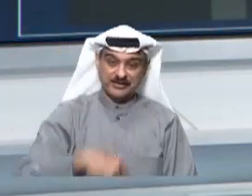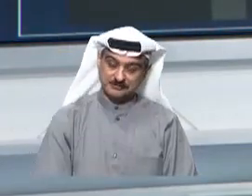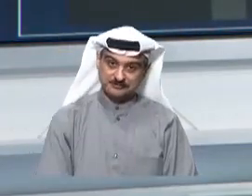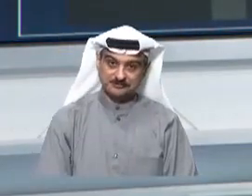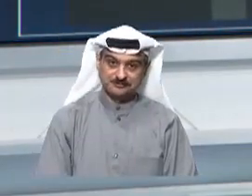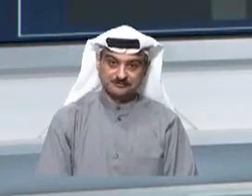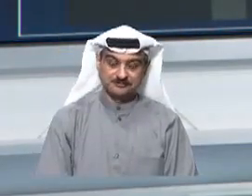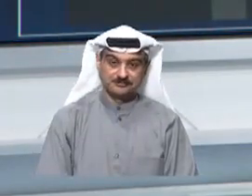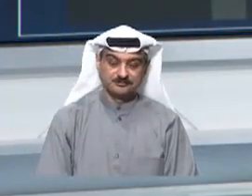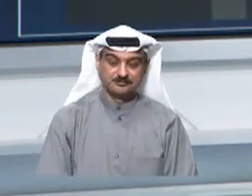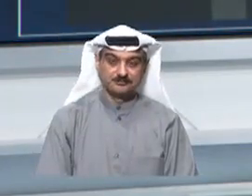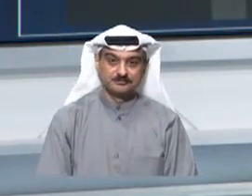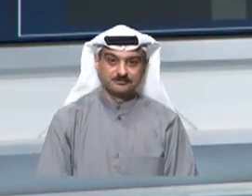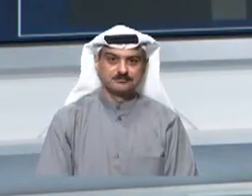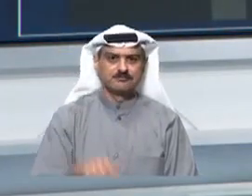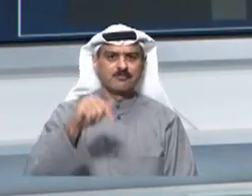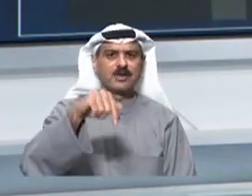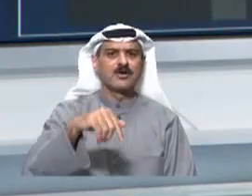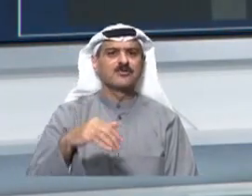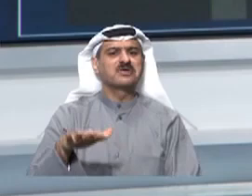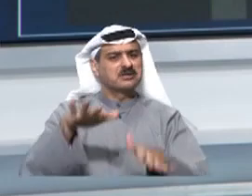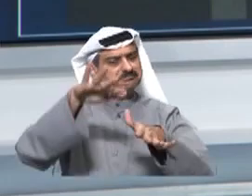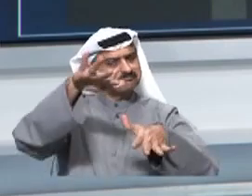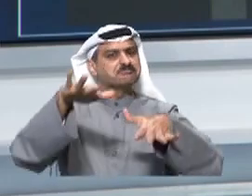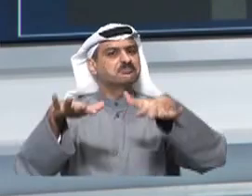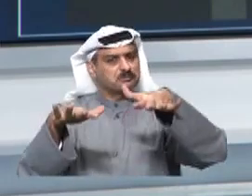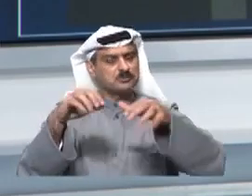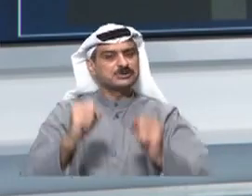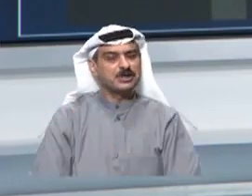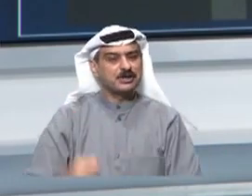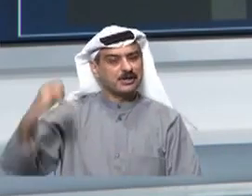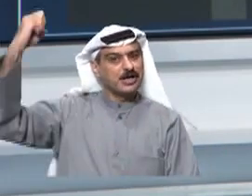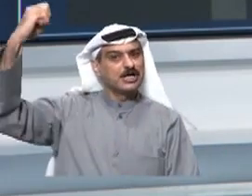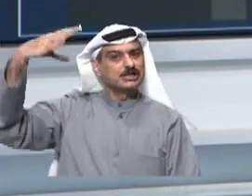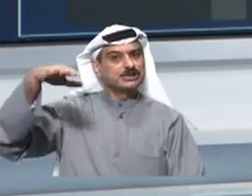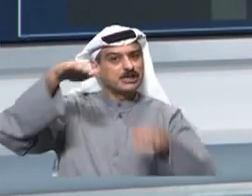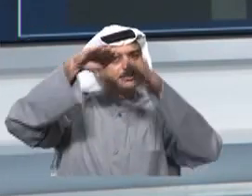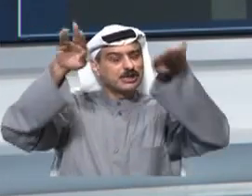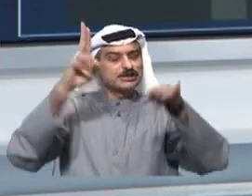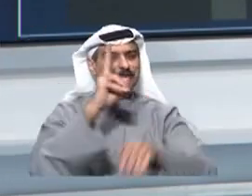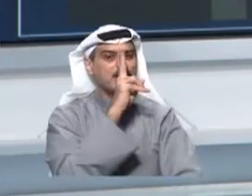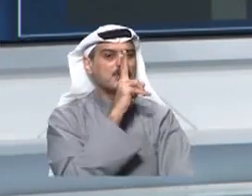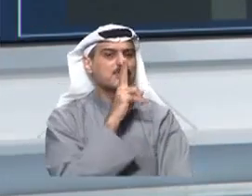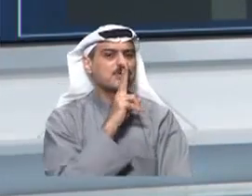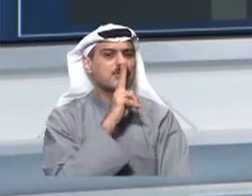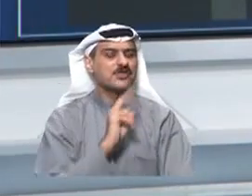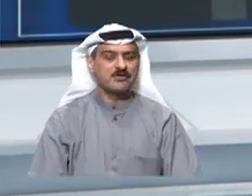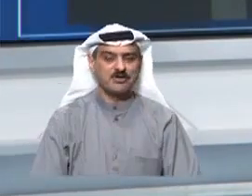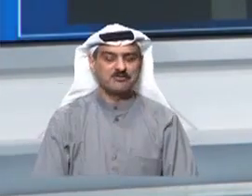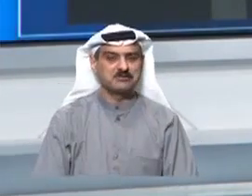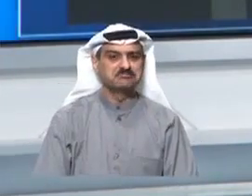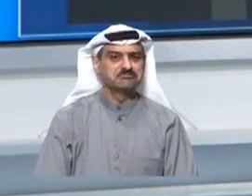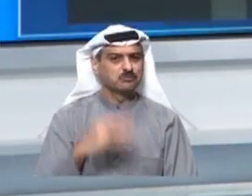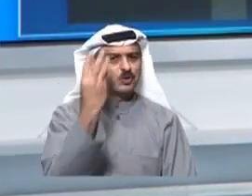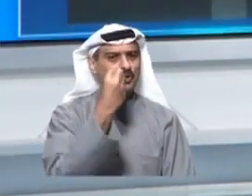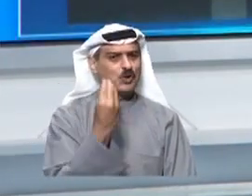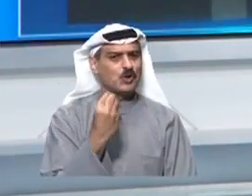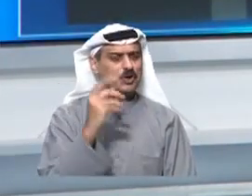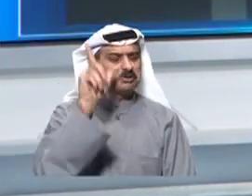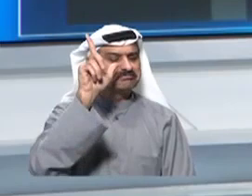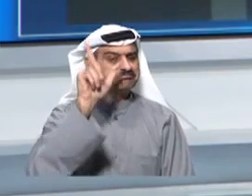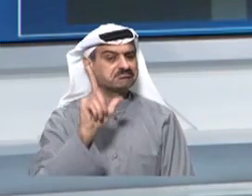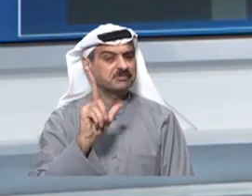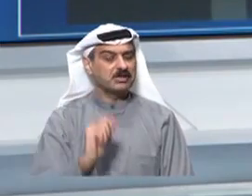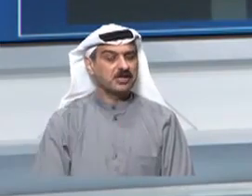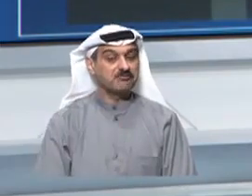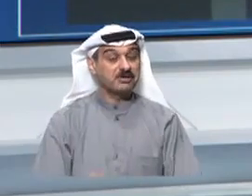الخمسة المقبلة، أجواء راح تكون مستقرة بإذن الله، مشمسة، سماء صافية خالية من السحب، وأجواء لطيفة جدا خاصة لمحبين